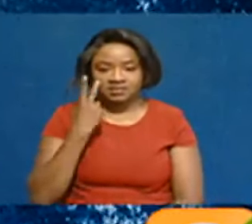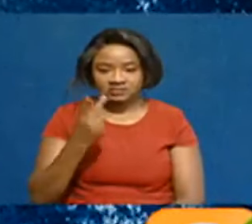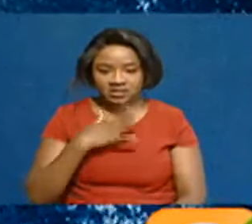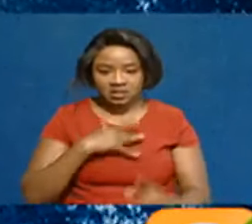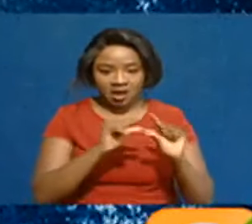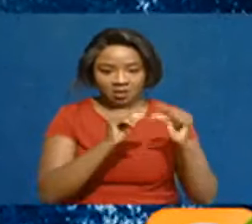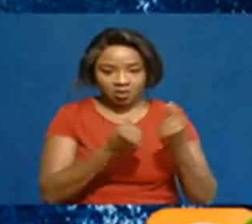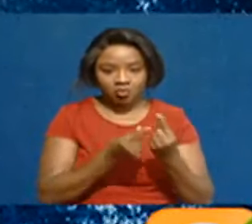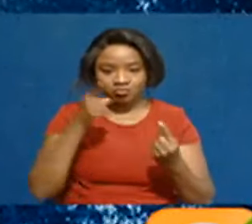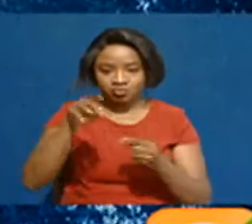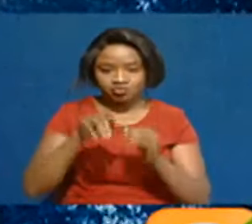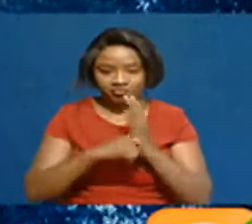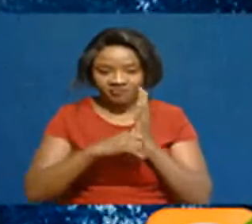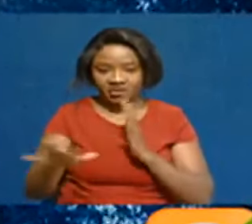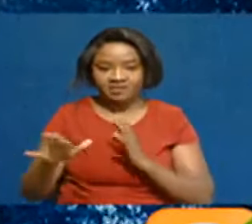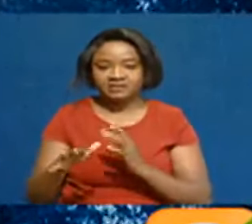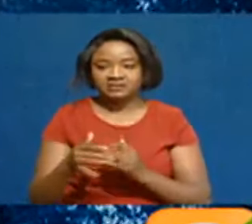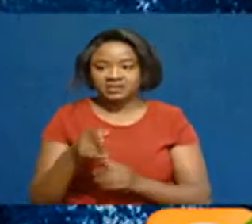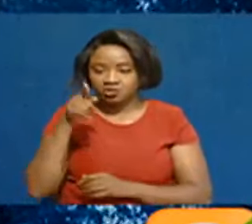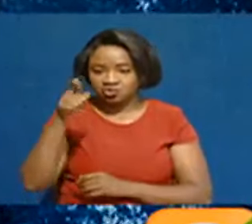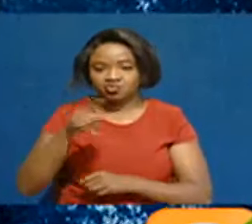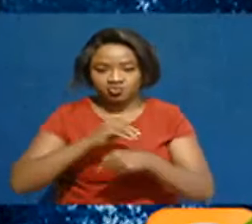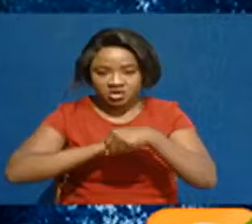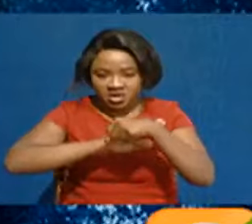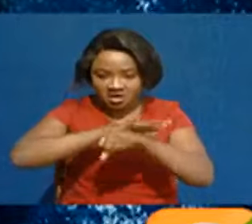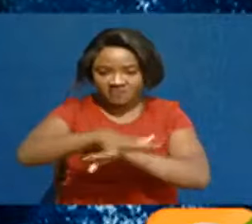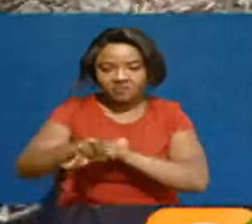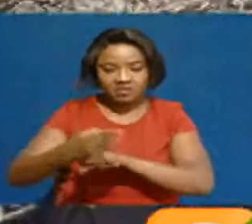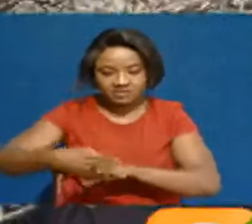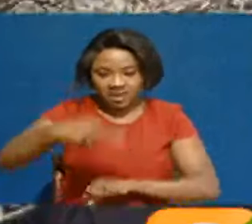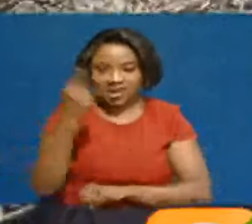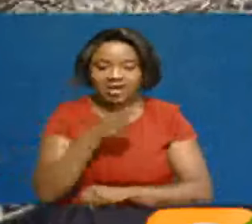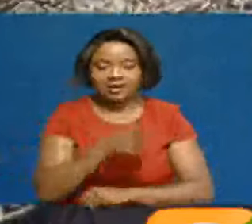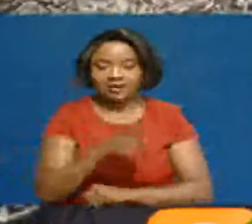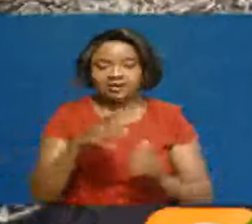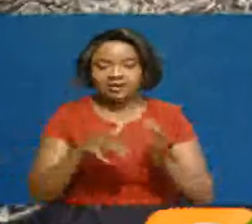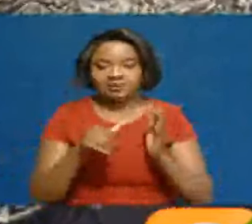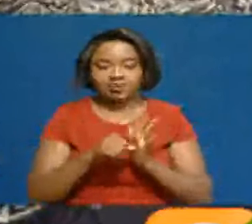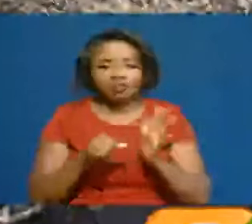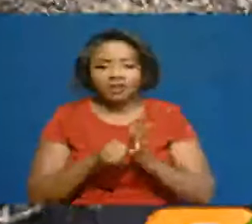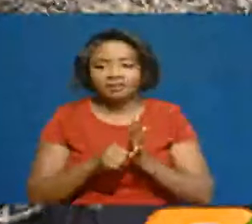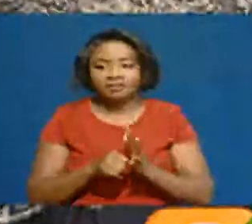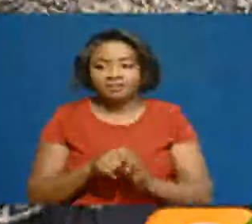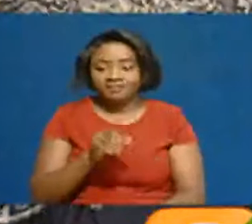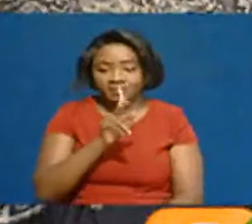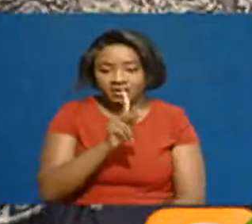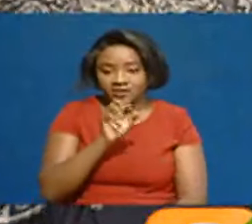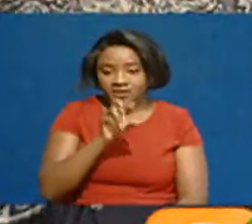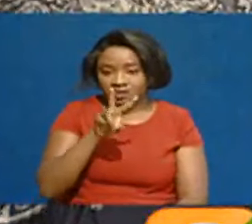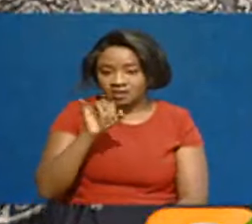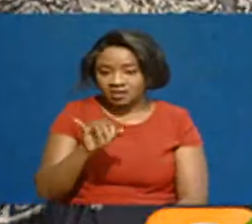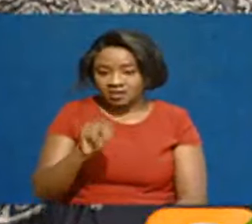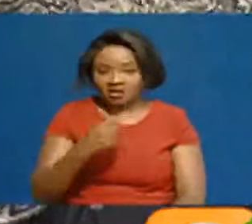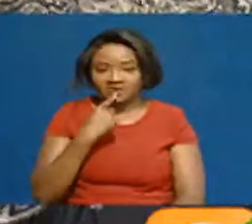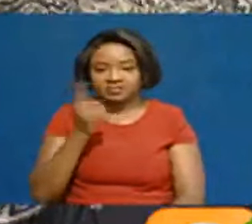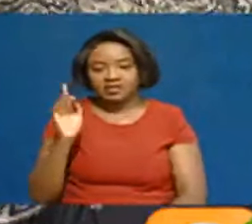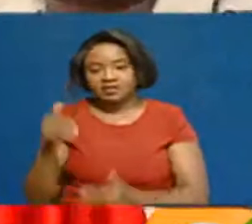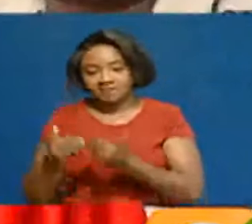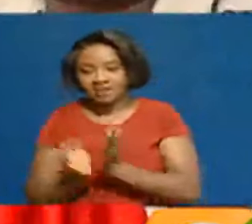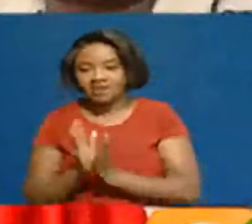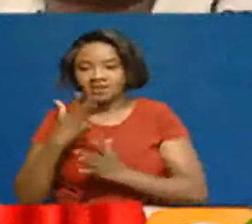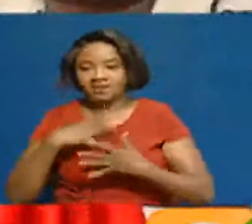na trend, wewe ndiye insider mkubwa wa hii maneno. Kevin alieleza familia yake kuwa anasakwa.